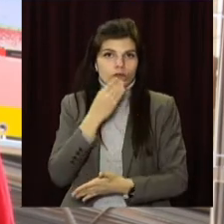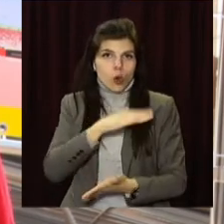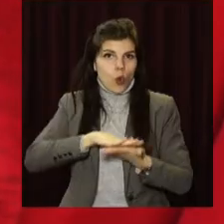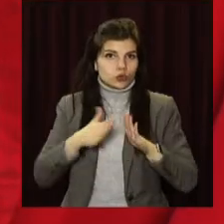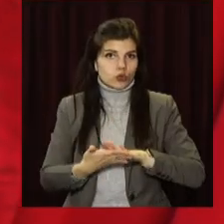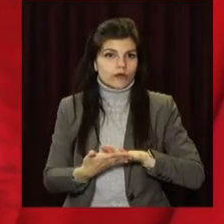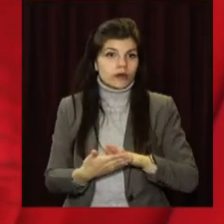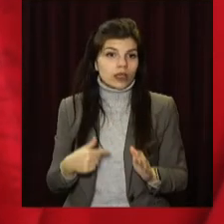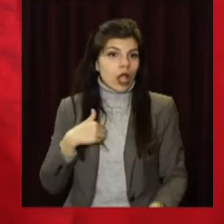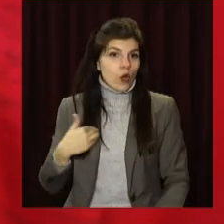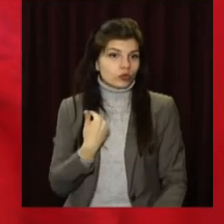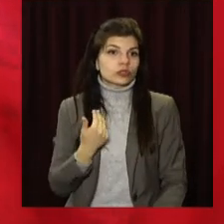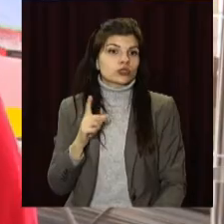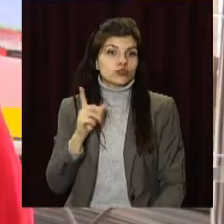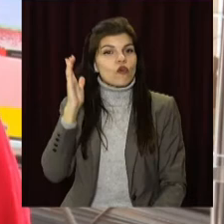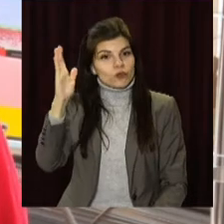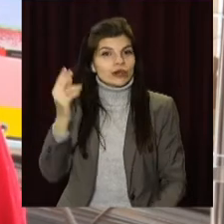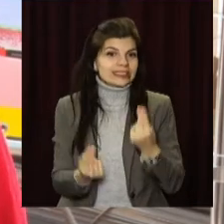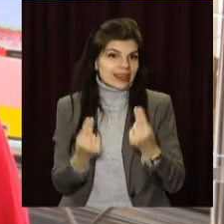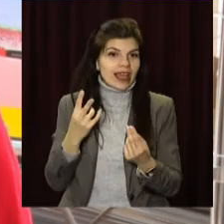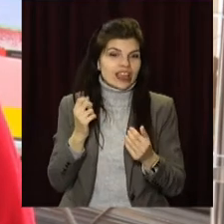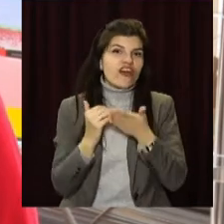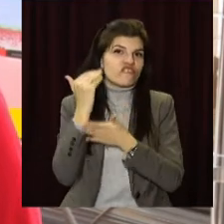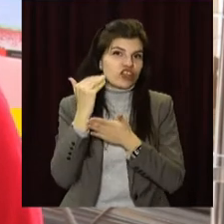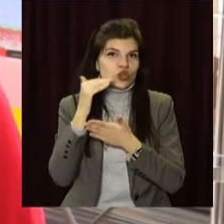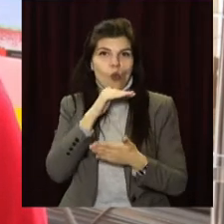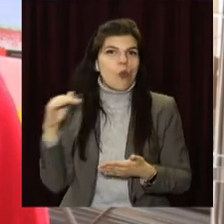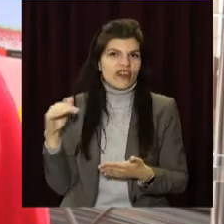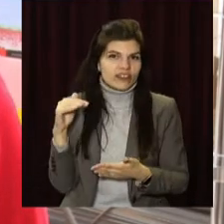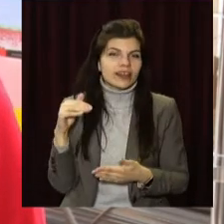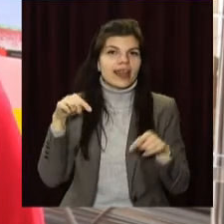створені. Хотілося б коли-то в майбутньому грати на вищому рівні на цьому стадіоні.